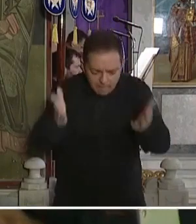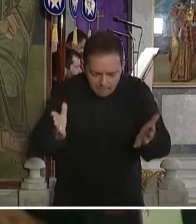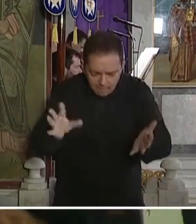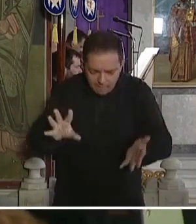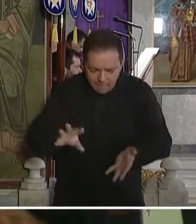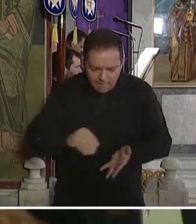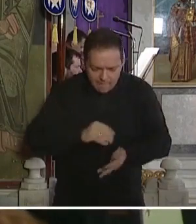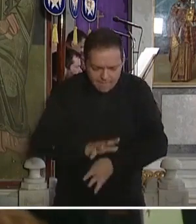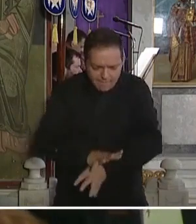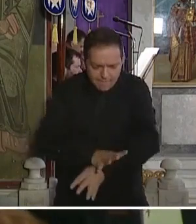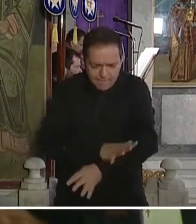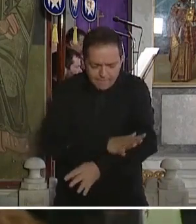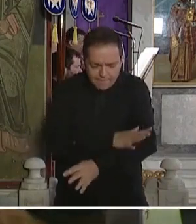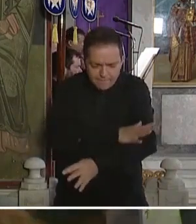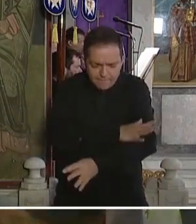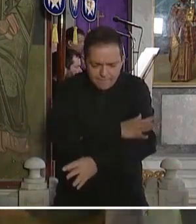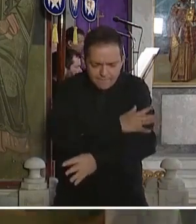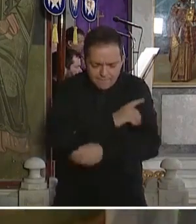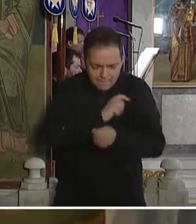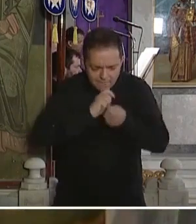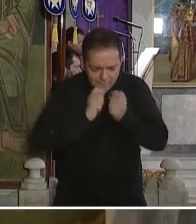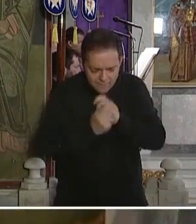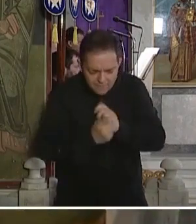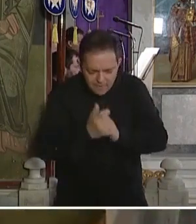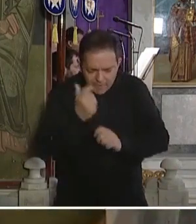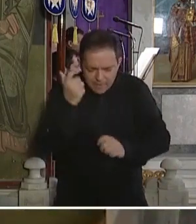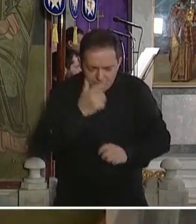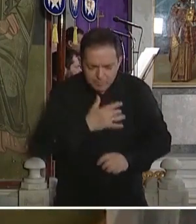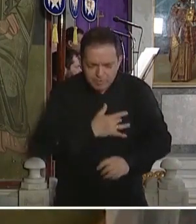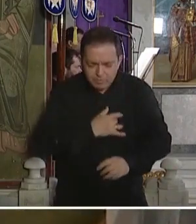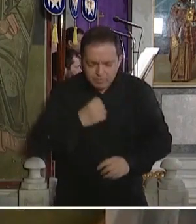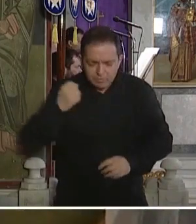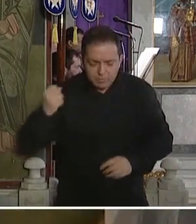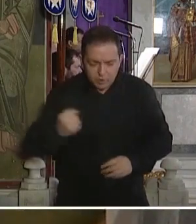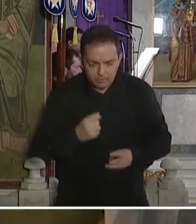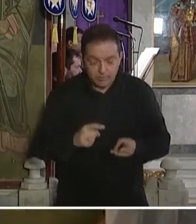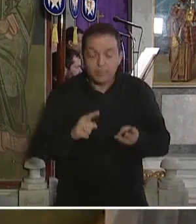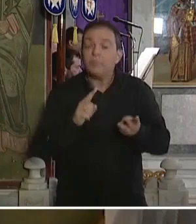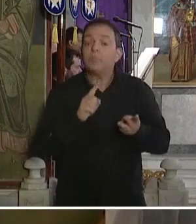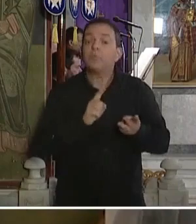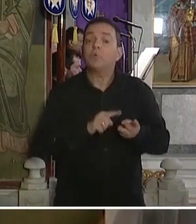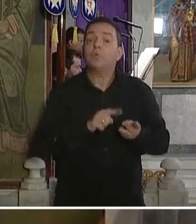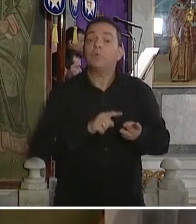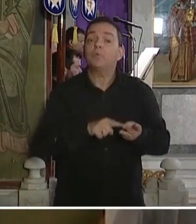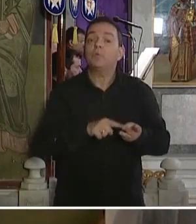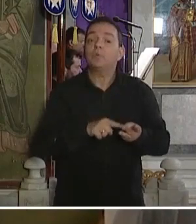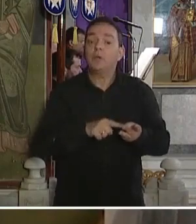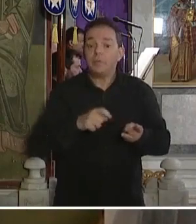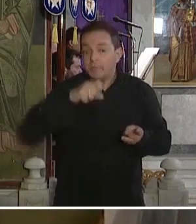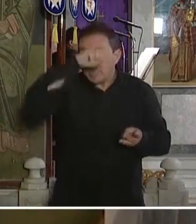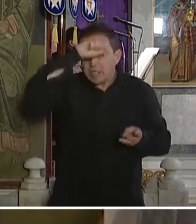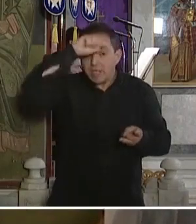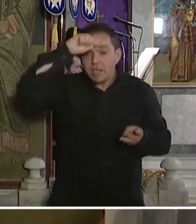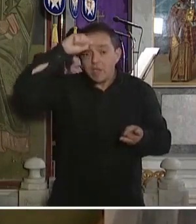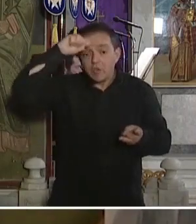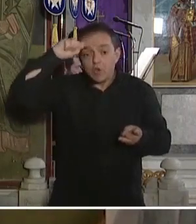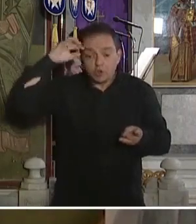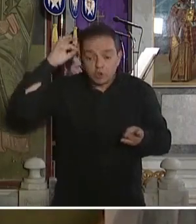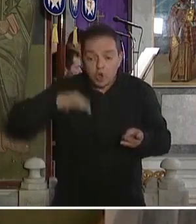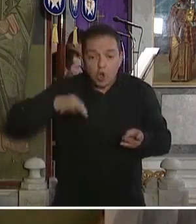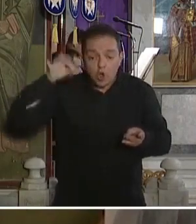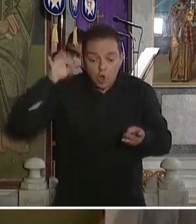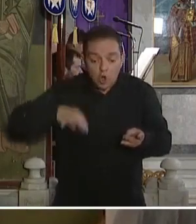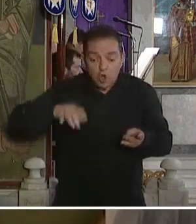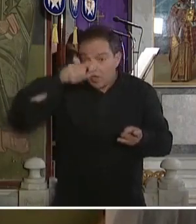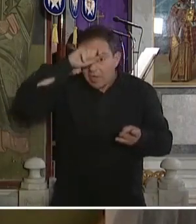Αυτό θέλει έναν ιερό και άγιο πόνο. Το δεύτερο πρέπει να υδρώσει. Δηλαδή πρέπει